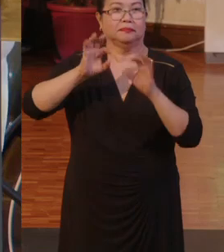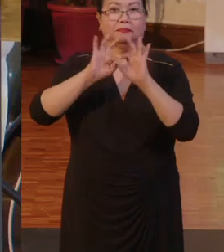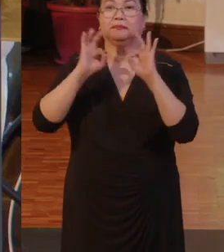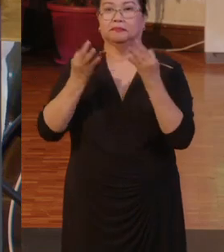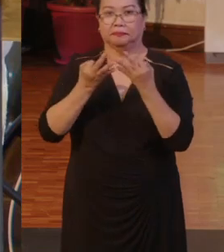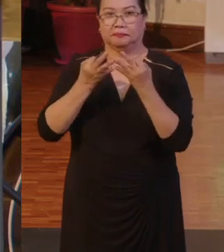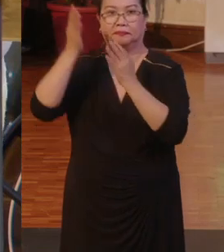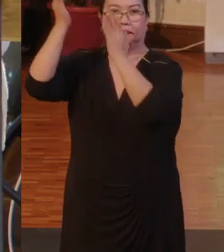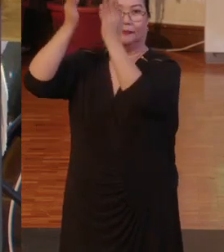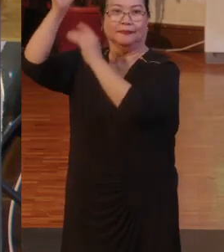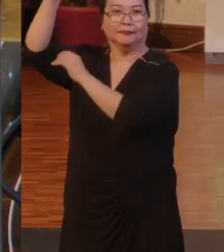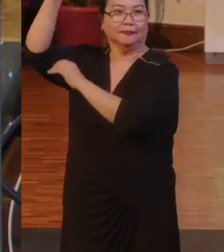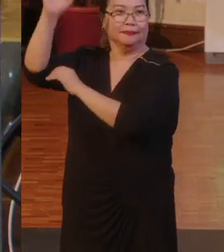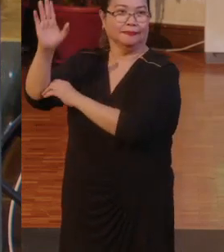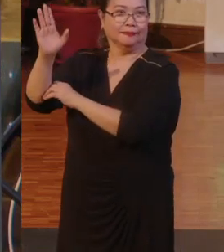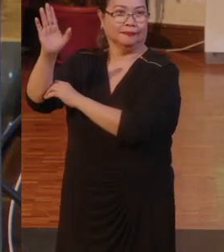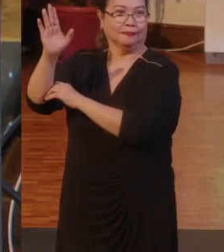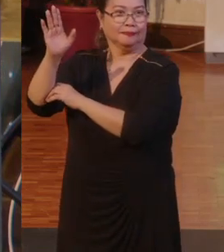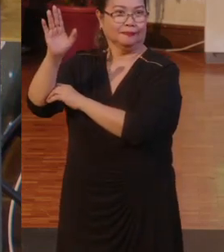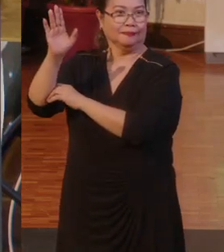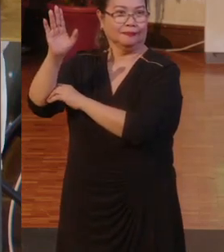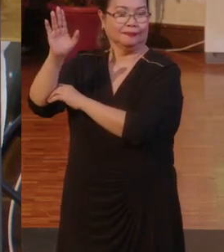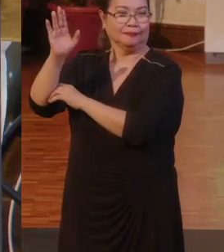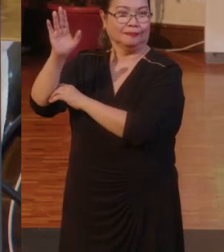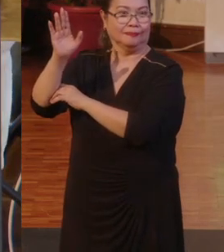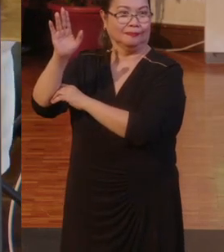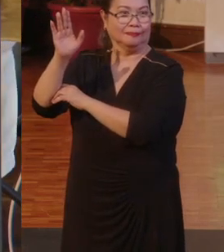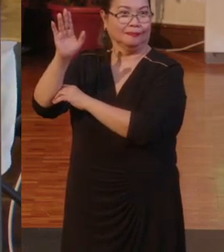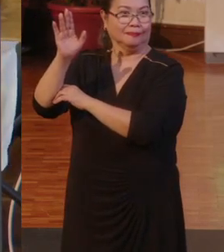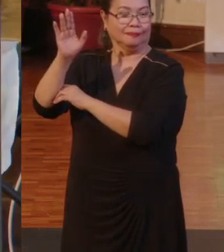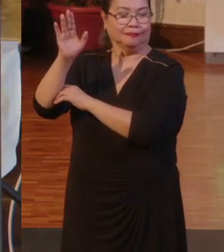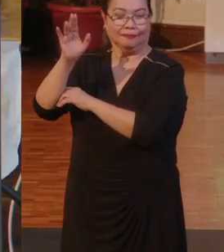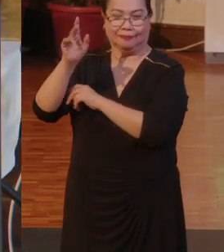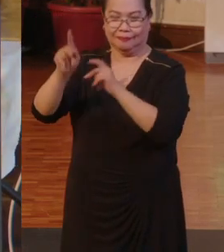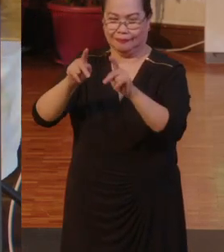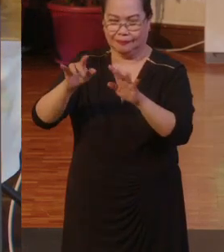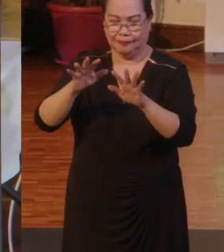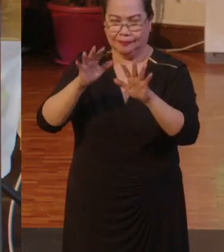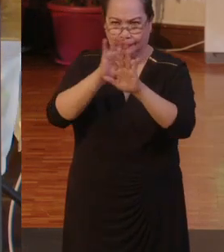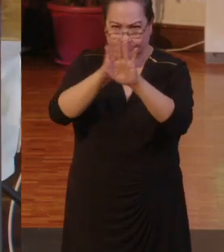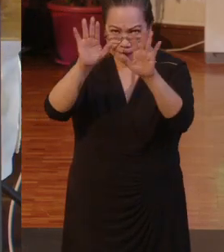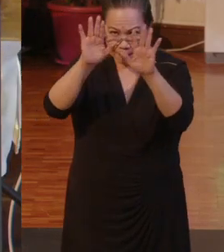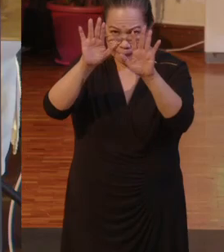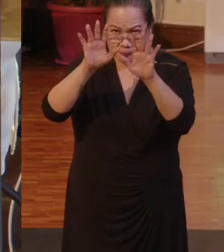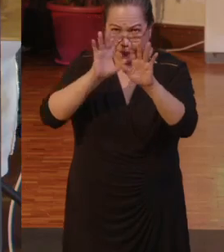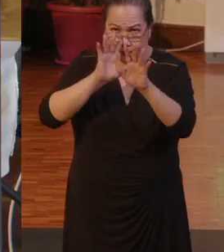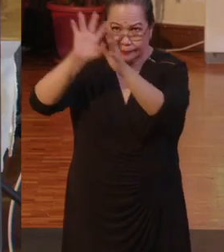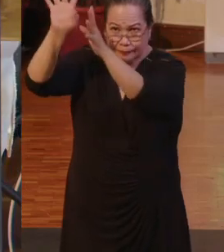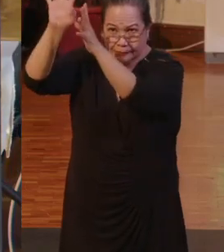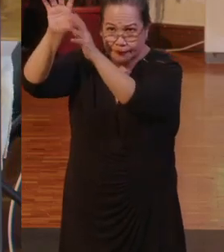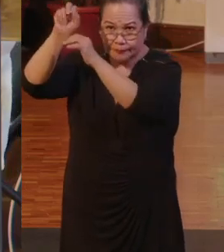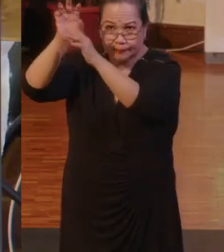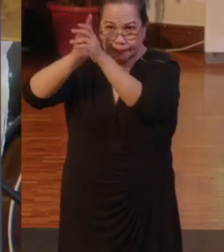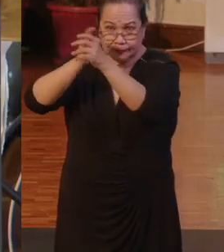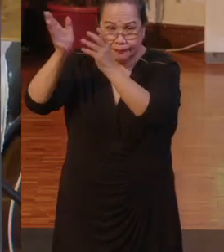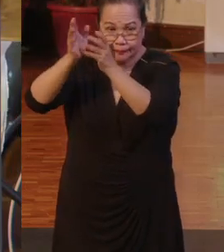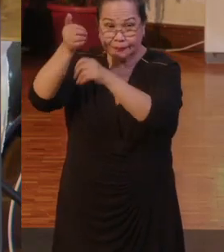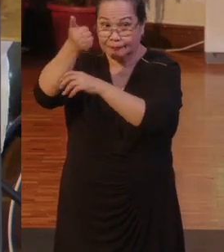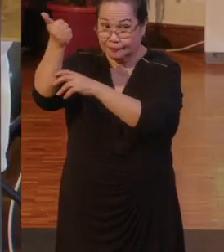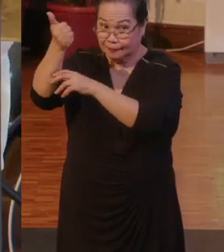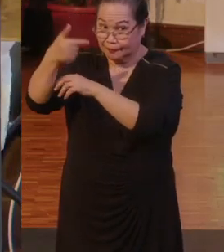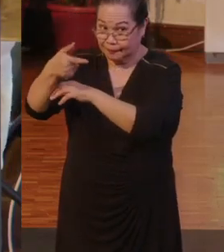the Lord your God brings you into the land that He swore to your fathers, to Abraham, to Isaac, and to Jacob, to give you with great and good